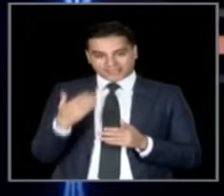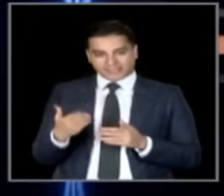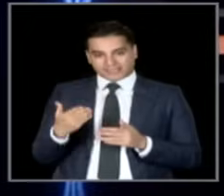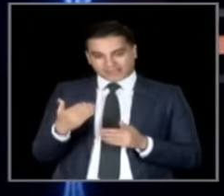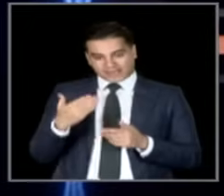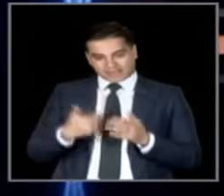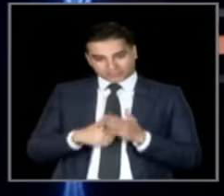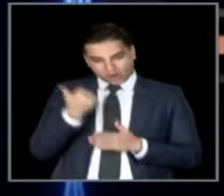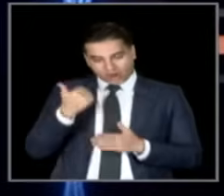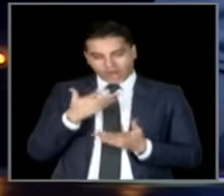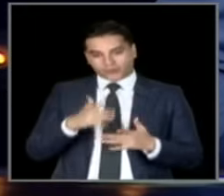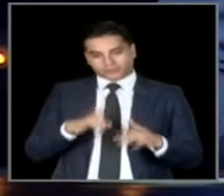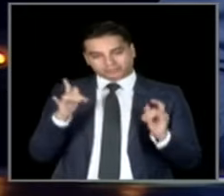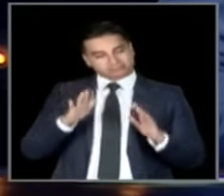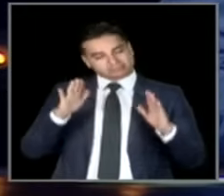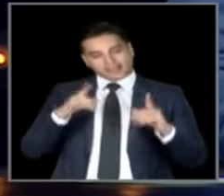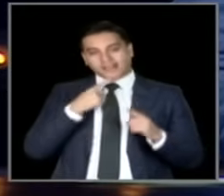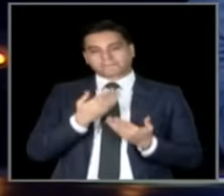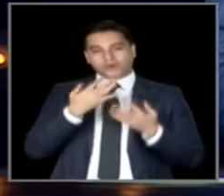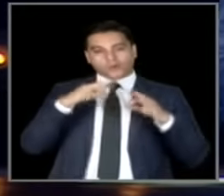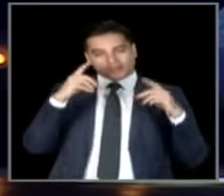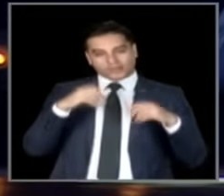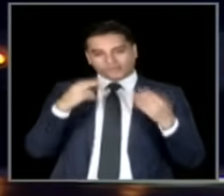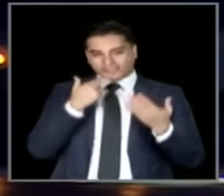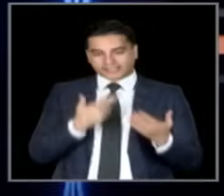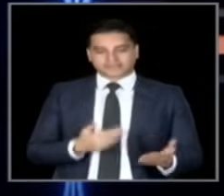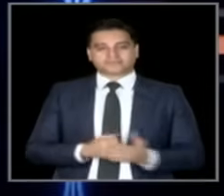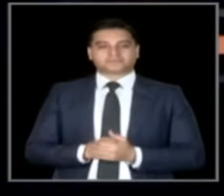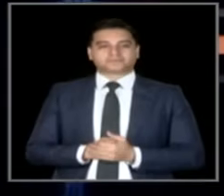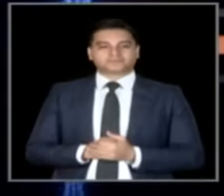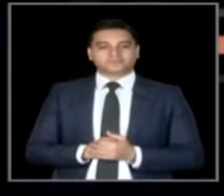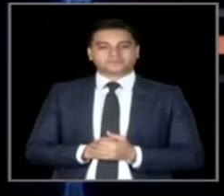لا أكون، بتمنى لكم كل التوفيق. نحيي كلها جامعة اسكندرية.